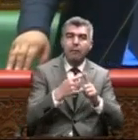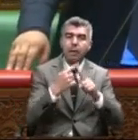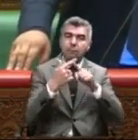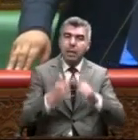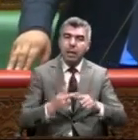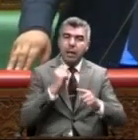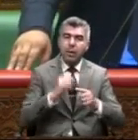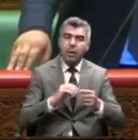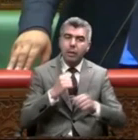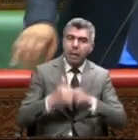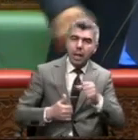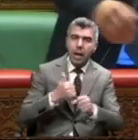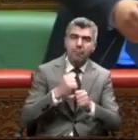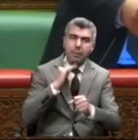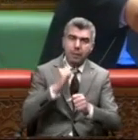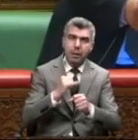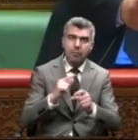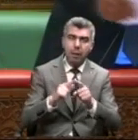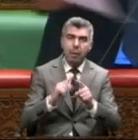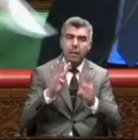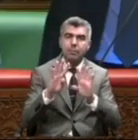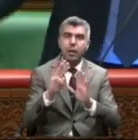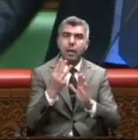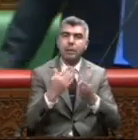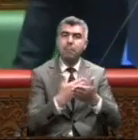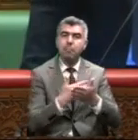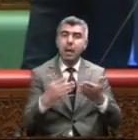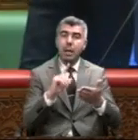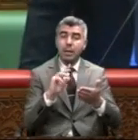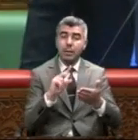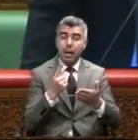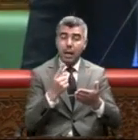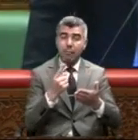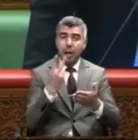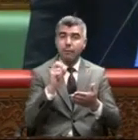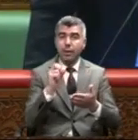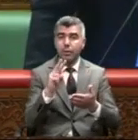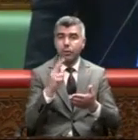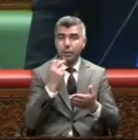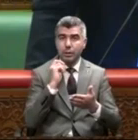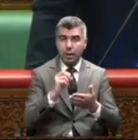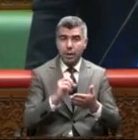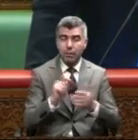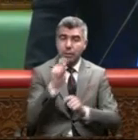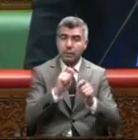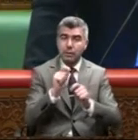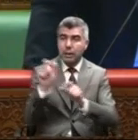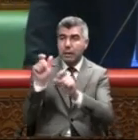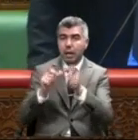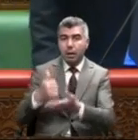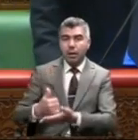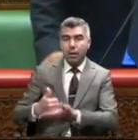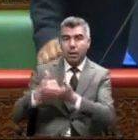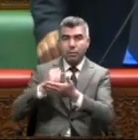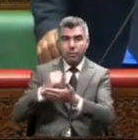كل سنه مثل غلاف 38 مليار درهم سنه 2022 للحفاظ على القدره الشرائيه للمواطنين المغاربه